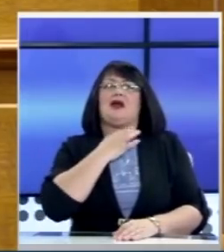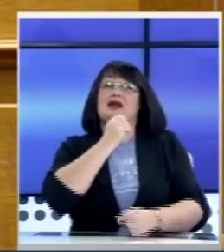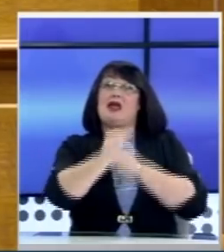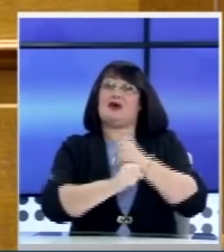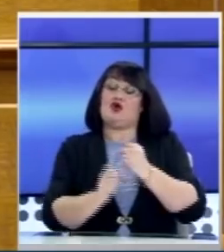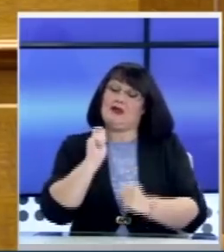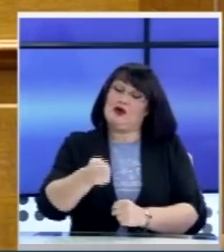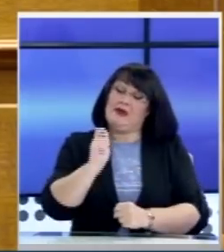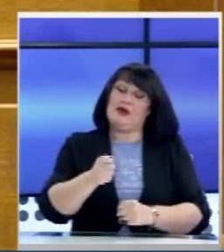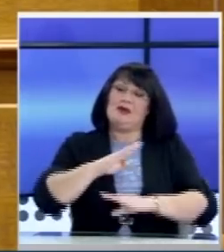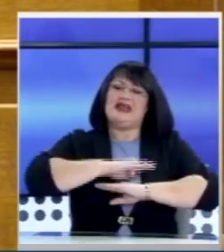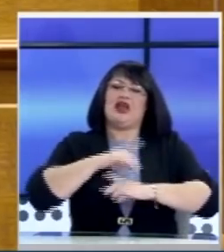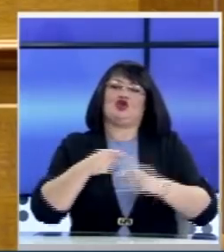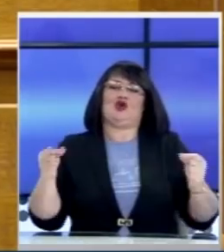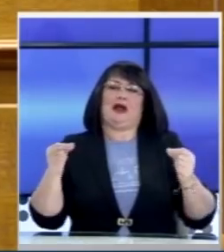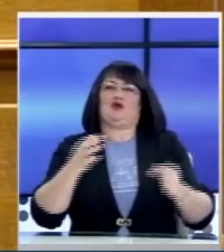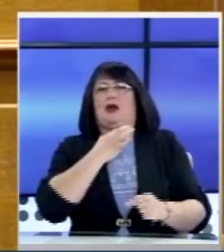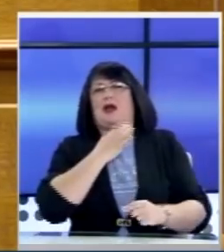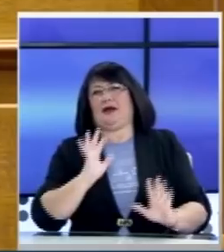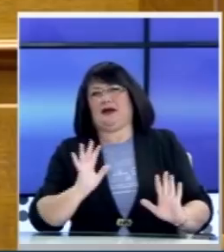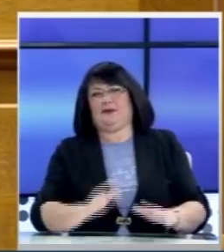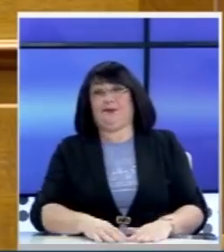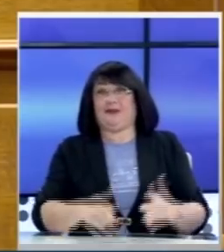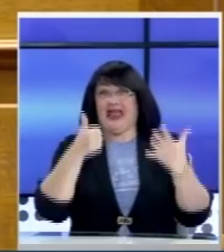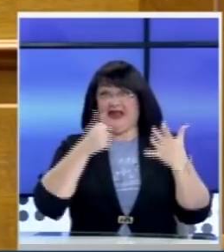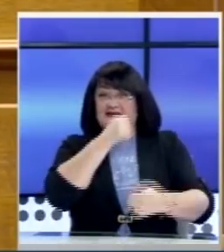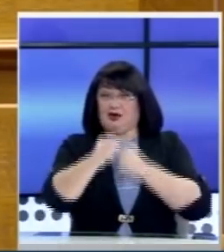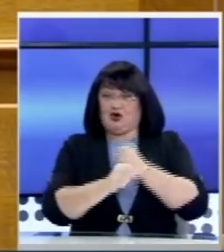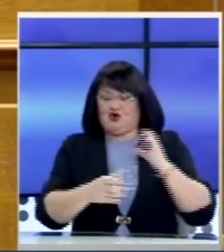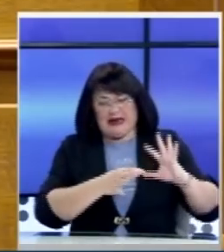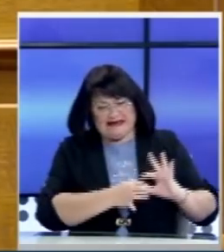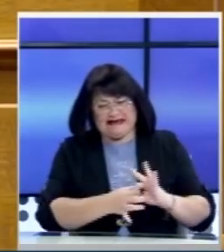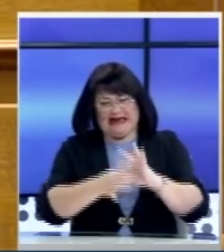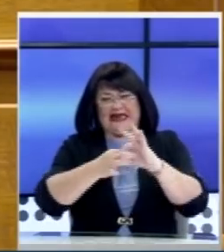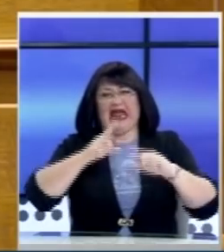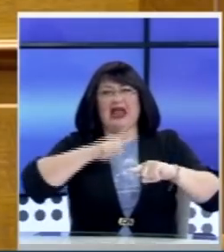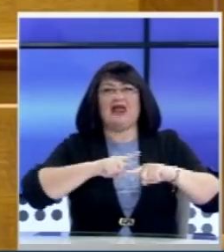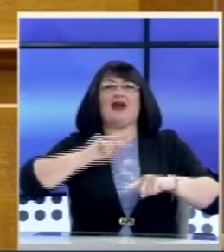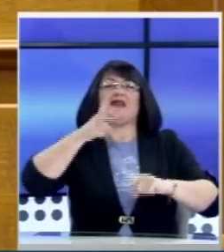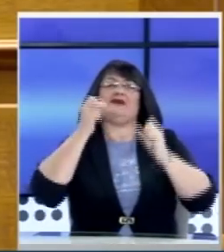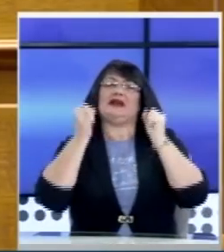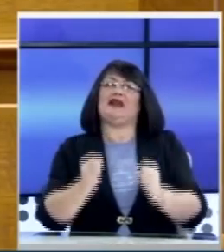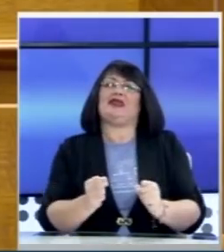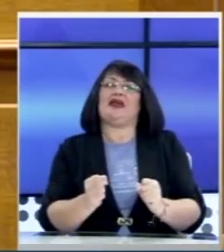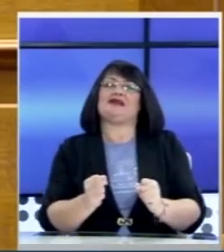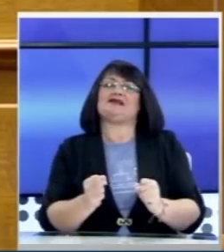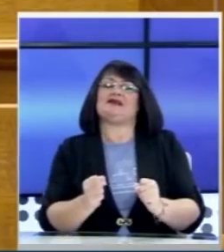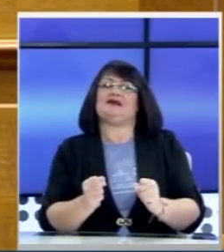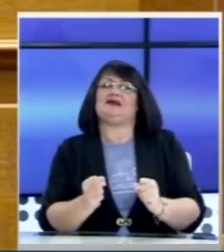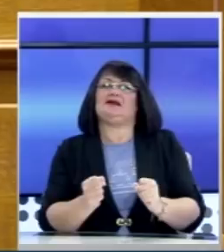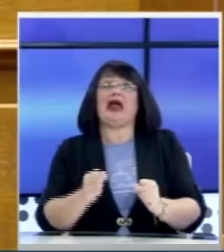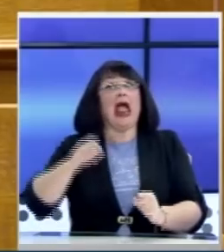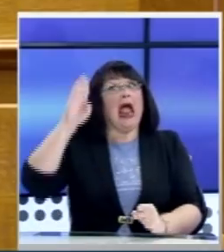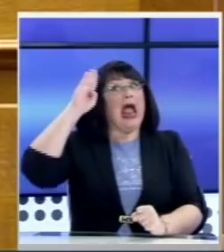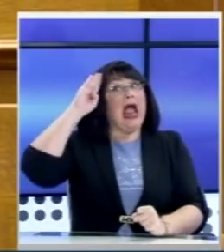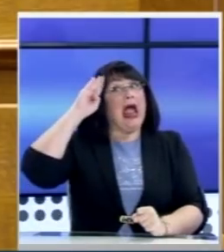χρόνο. Για έκτη συνεχή χρονιά η Ελλάδα βρίσκεται στη δεύτερη θέση αμέσως μετά τις